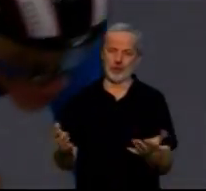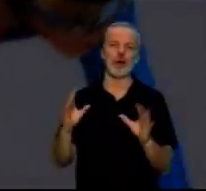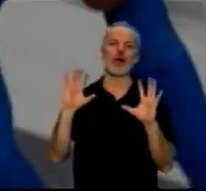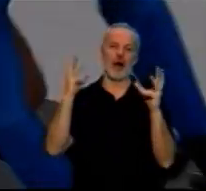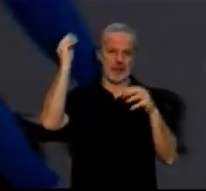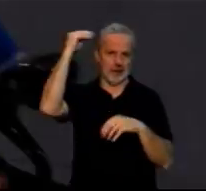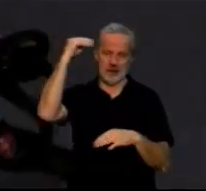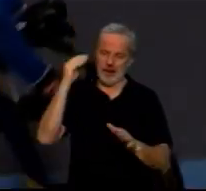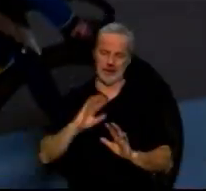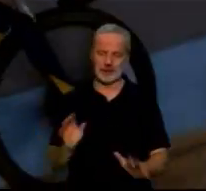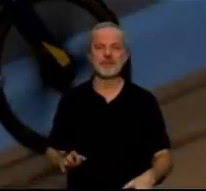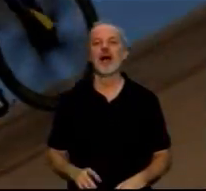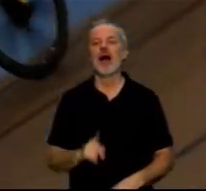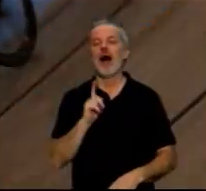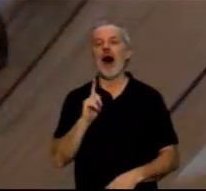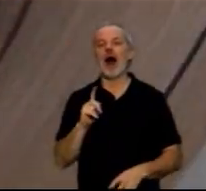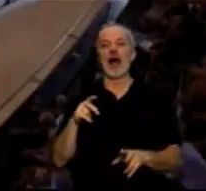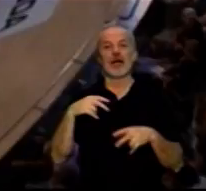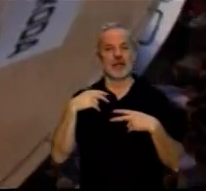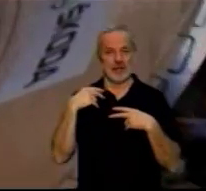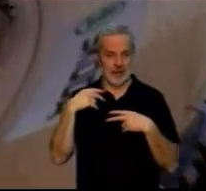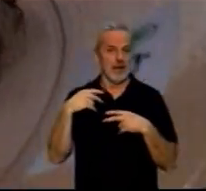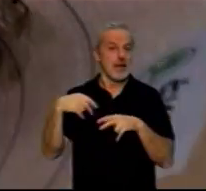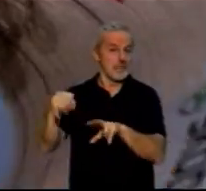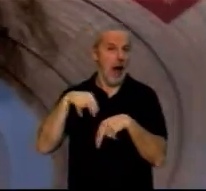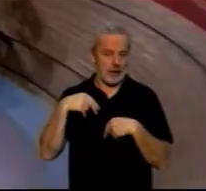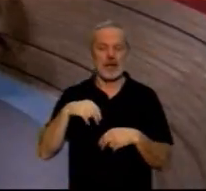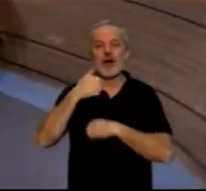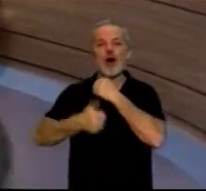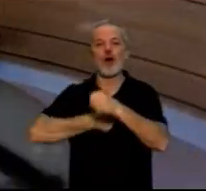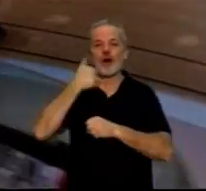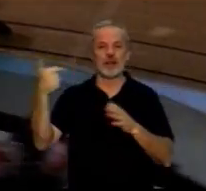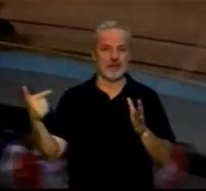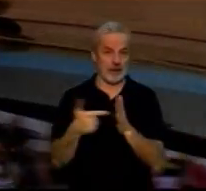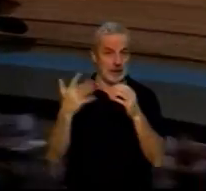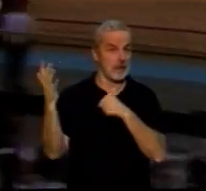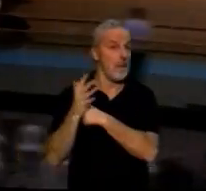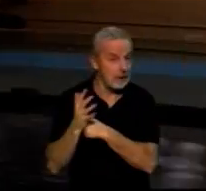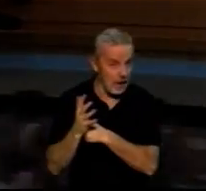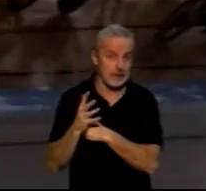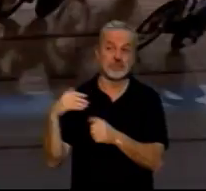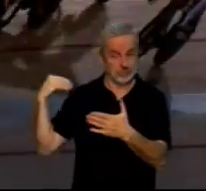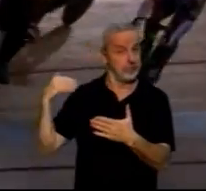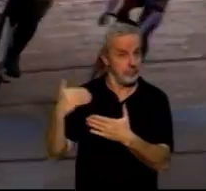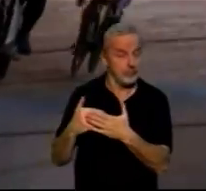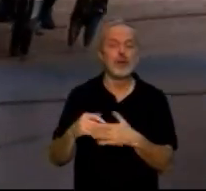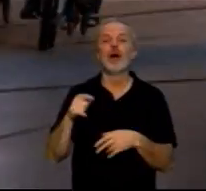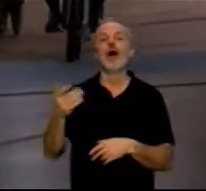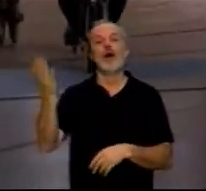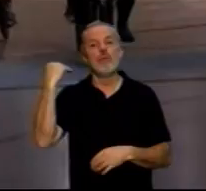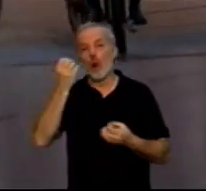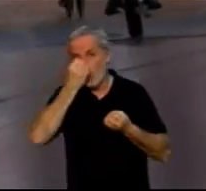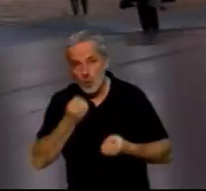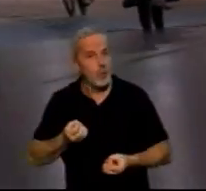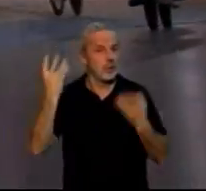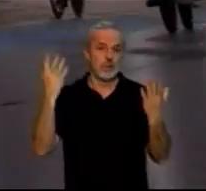parádní. Ne, ale pojďme zpátky k tomu roku 2015, pojďme těch úspěchů skutečně je celá řada a hlavně i